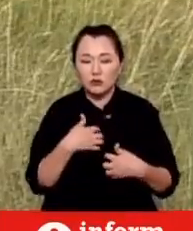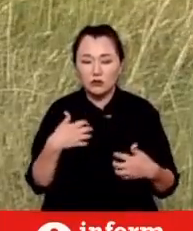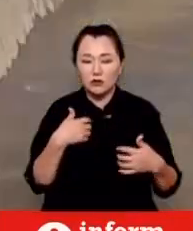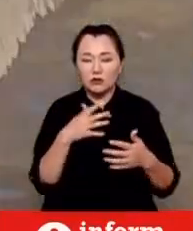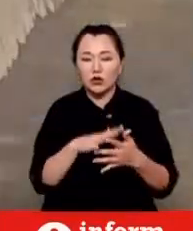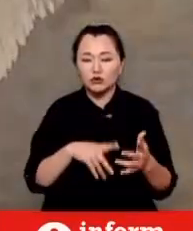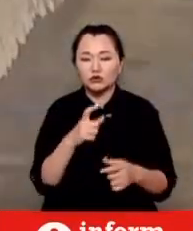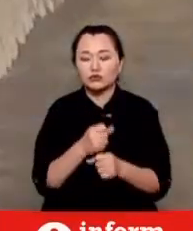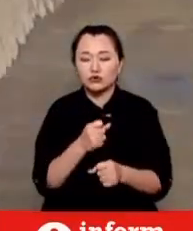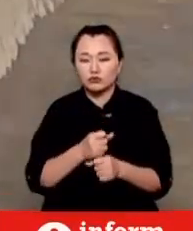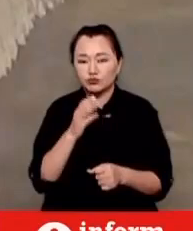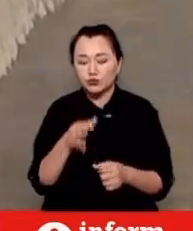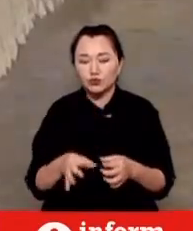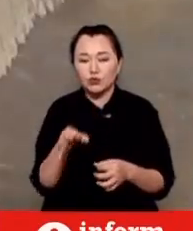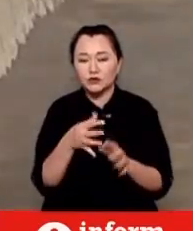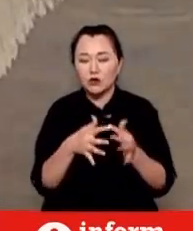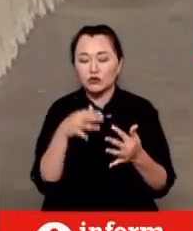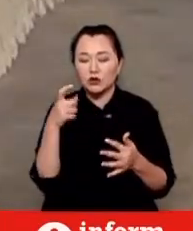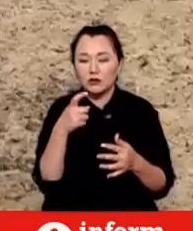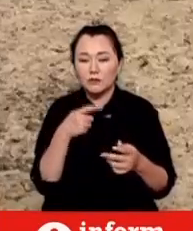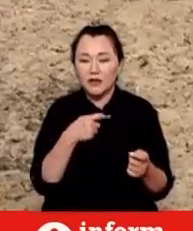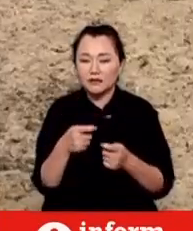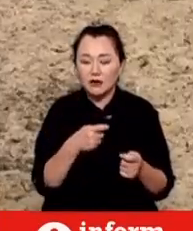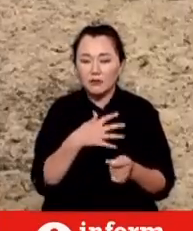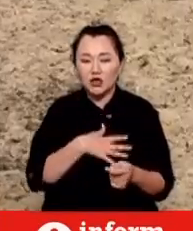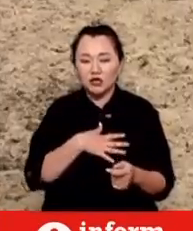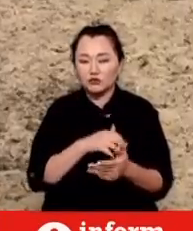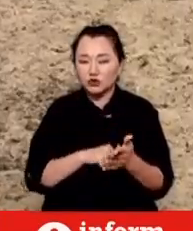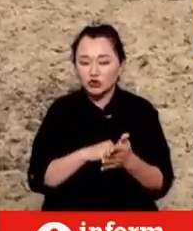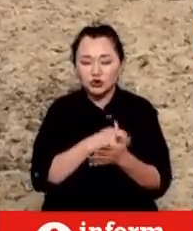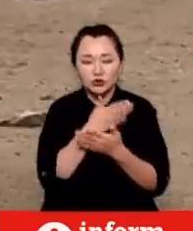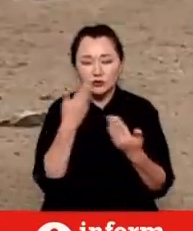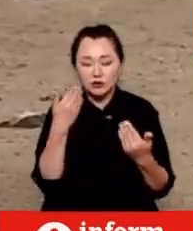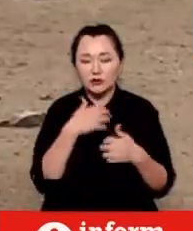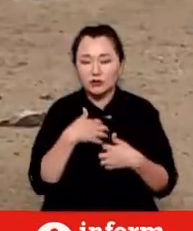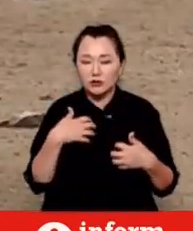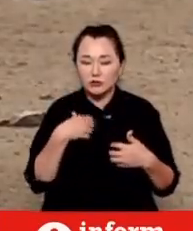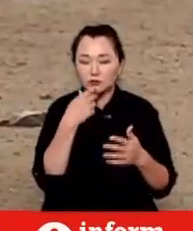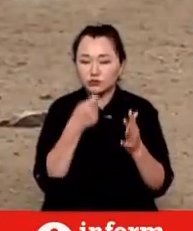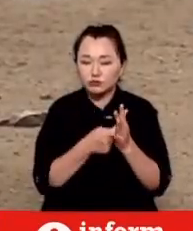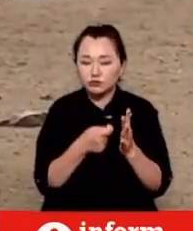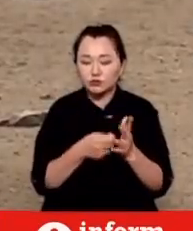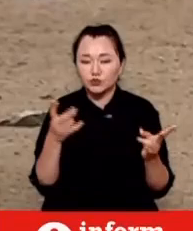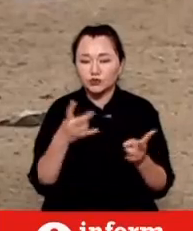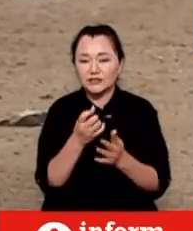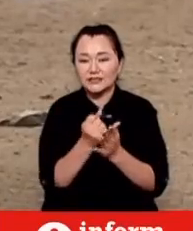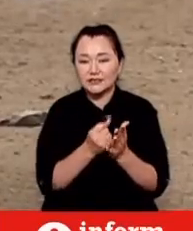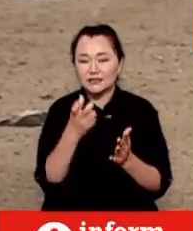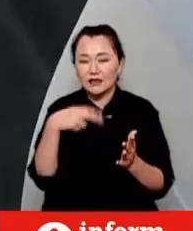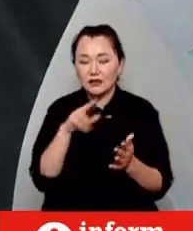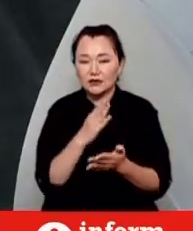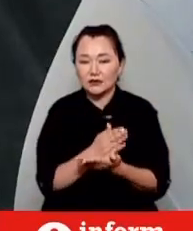енді ары қарай? Ал облыстың ауыл шаруашылығы басқармасындағылар алаңдауға еш негіз жоқ. Мал азығының қажетті қоры бар дейді.